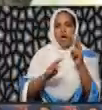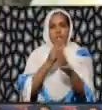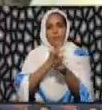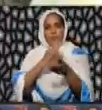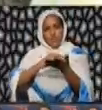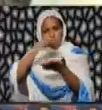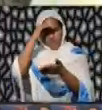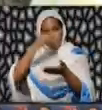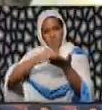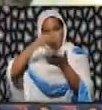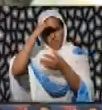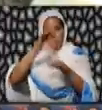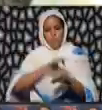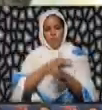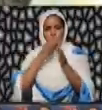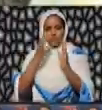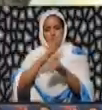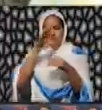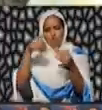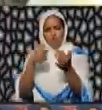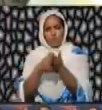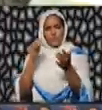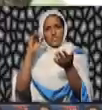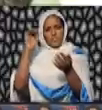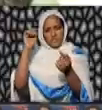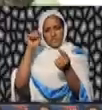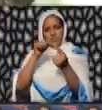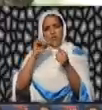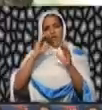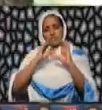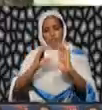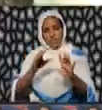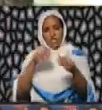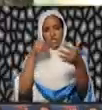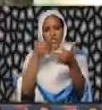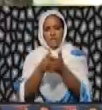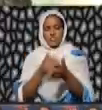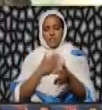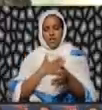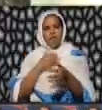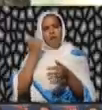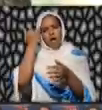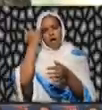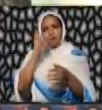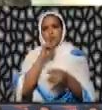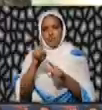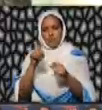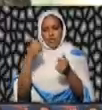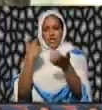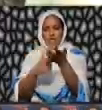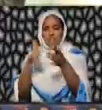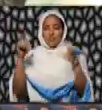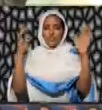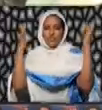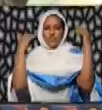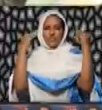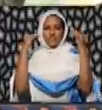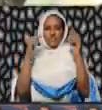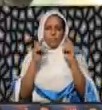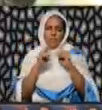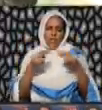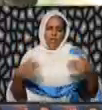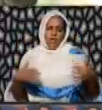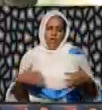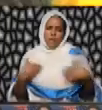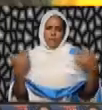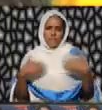በዓለማዊ ትምህርትም እንዲማር በመንፈሳዊም ያው ሁሉም እስከ መምህርነት እንዲደርስ ነውን ያሰውለት እና የዛኛው ተስፋ ሳስ ነው